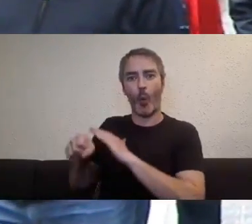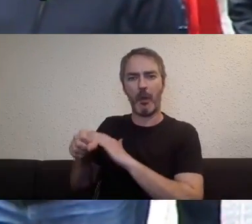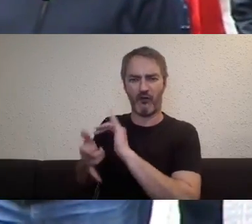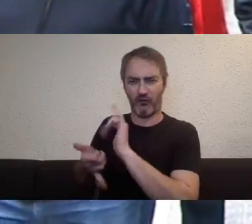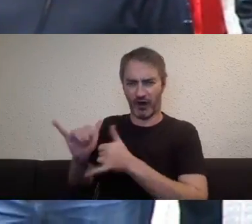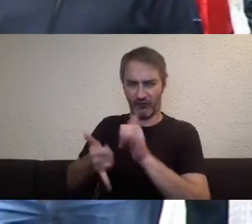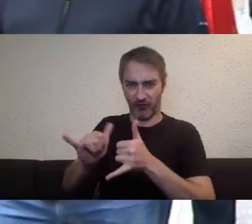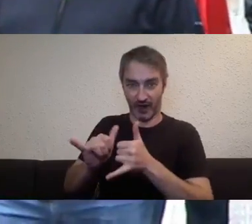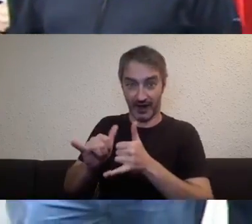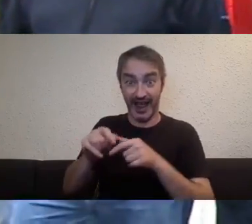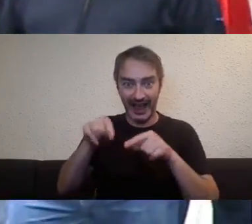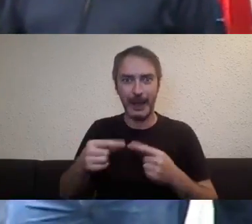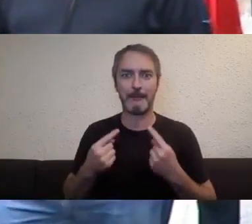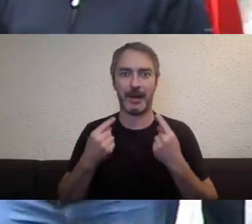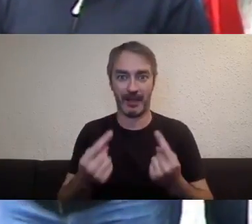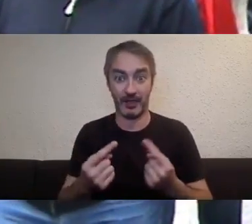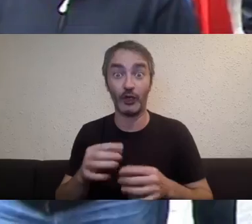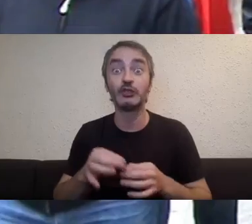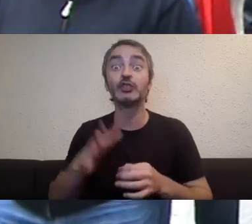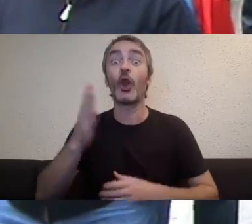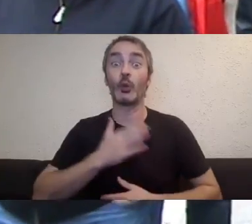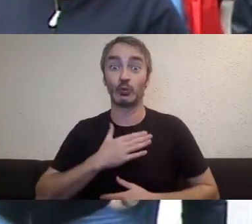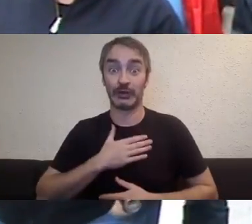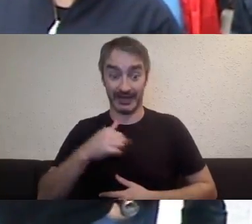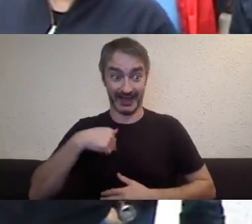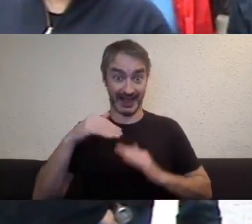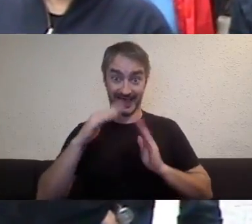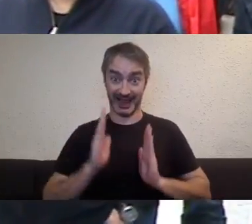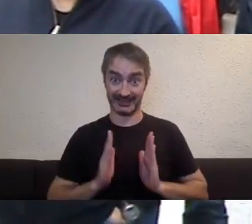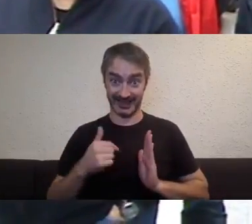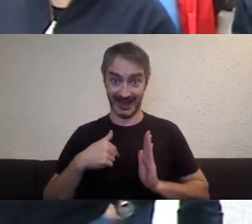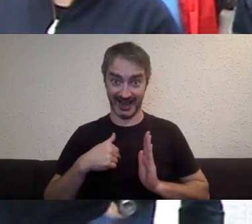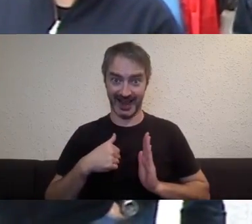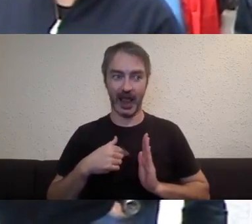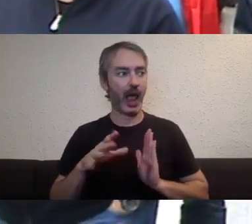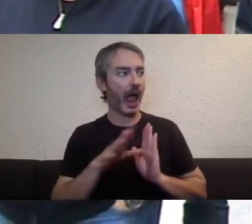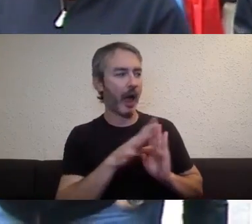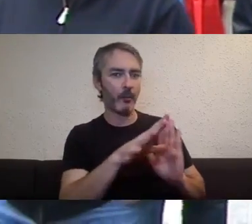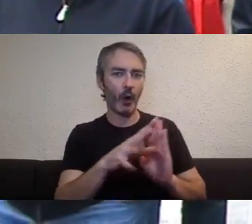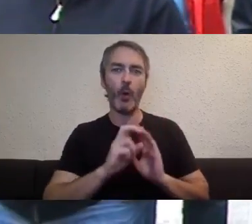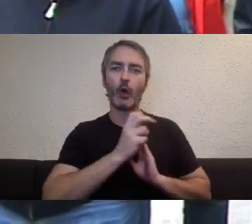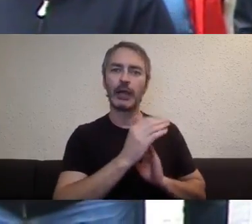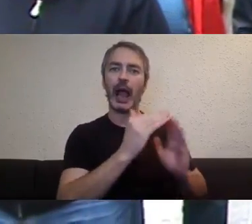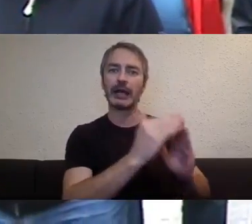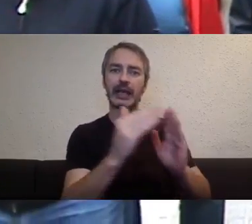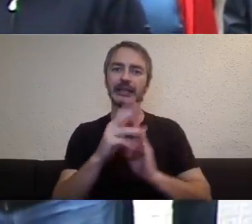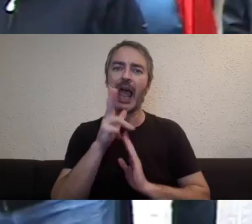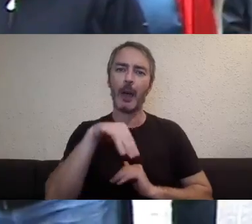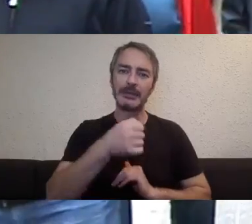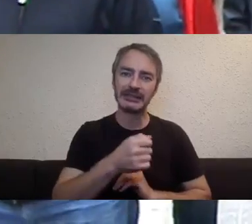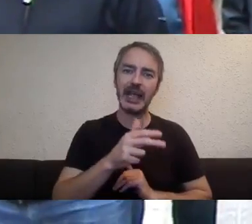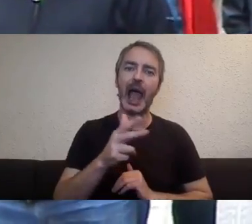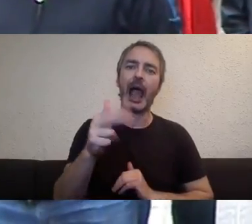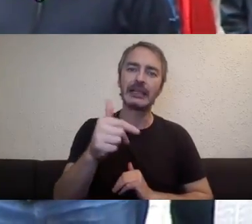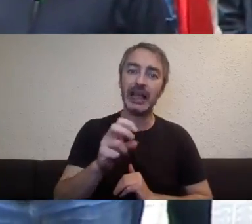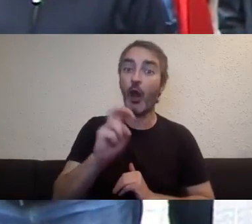vam tenir sort del lloc on estava ubicada la casa, ja que estava al costat de la RAN, del casal, de la Hansa, i a la mínima que venien els matons, feies